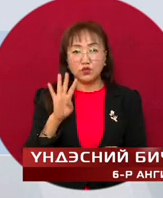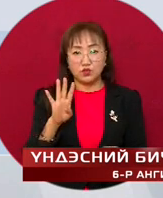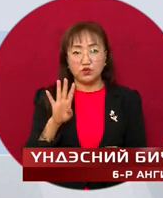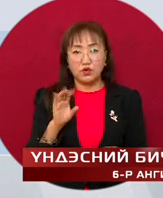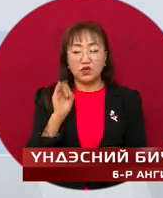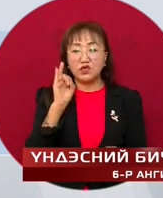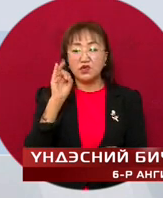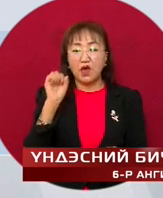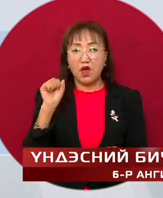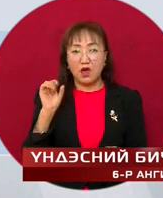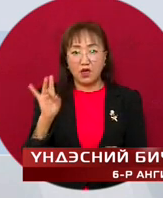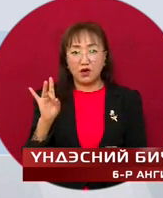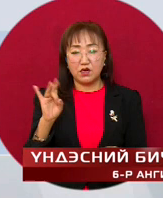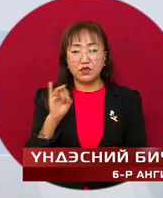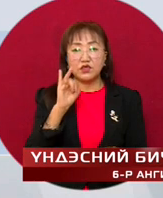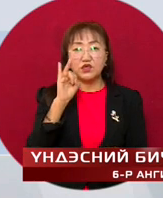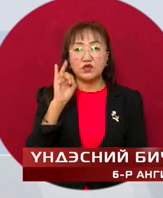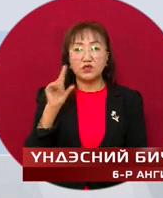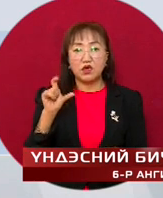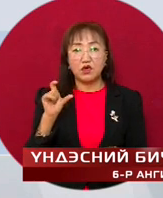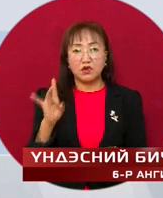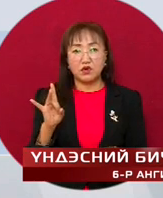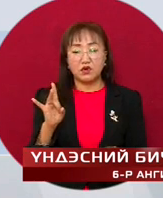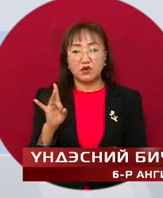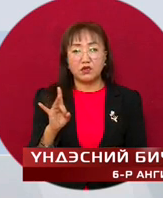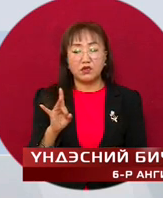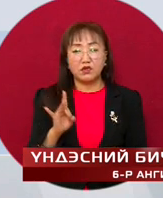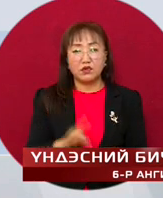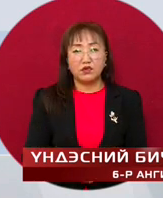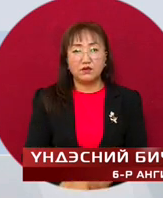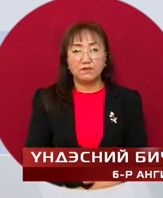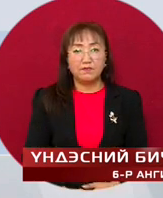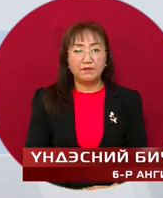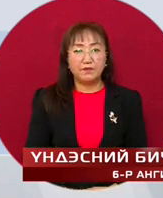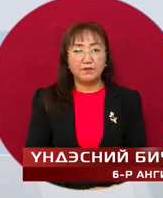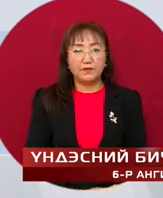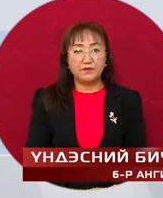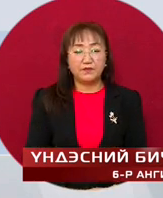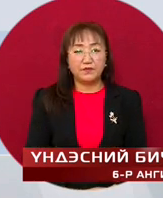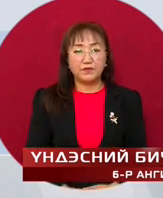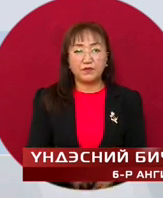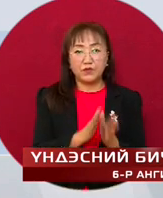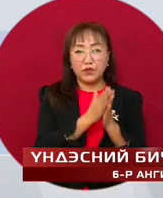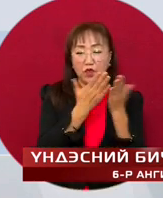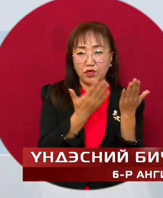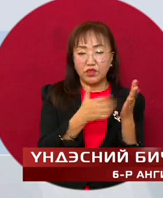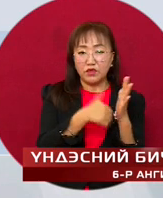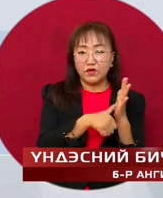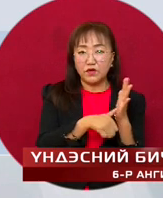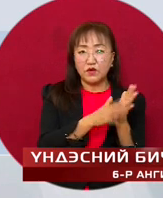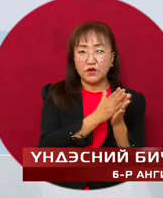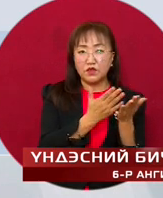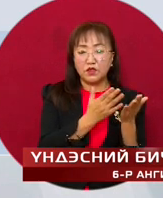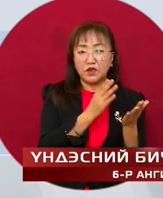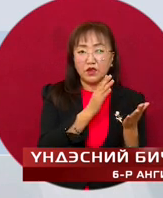ER, ER гэж бас ихшиг зөгцөх эсийг харгалзан дуудана. За, сонин дэвтэр гэдэг хоёр үгийнхаа